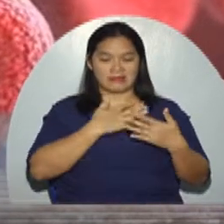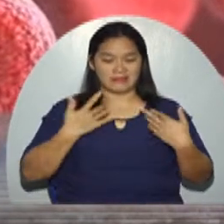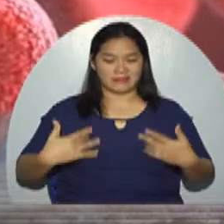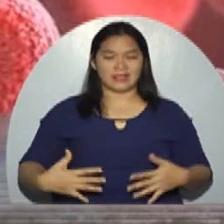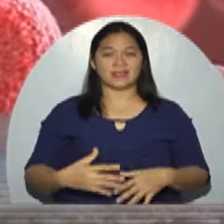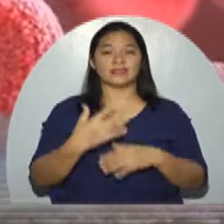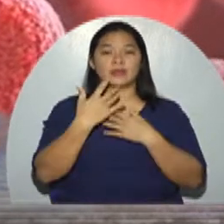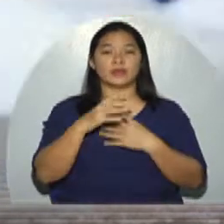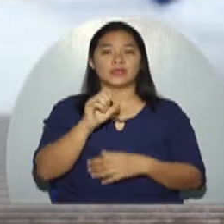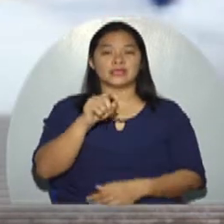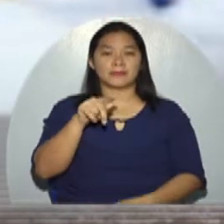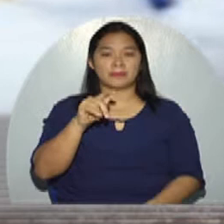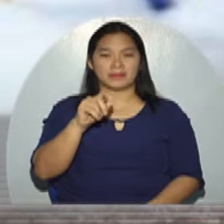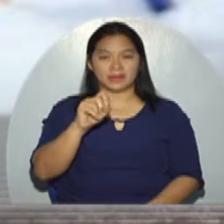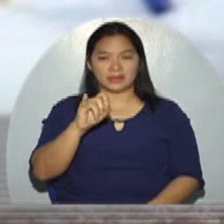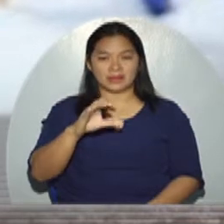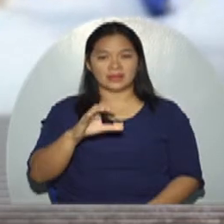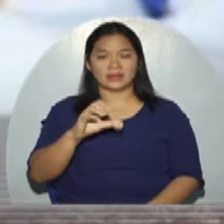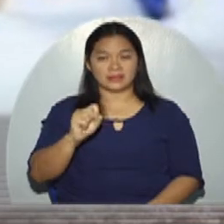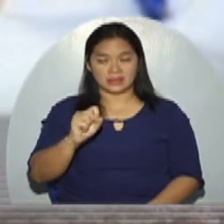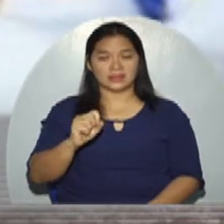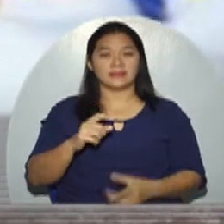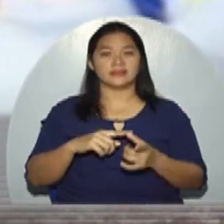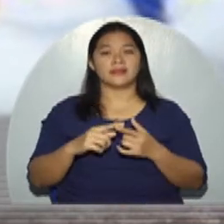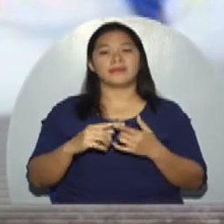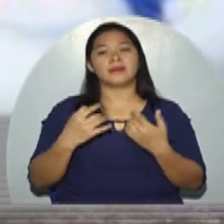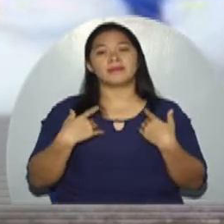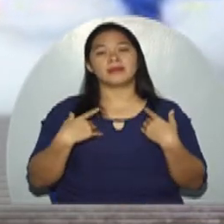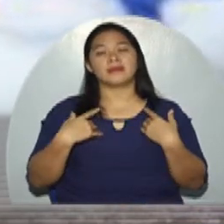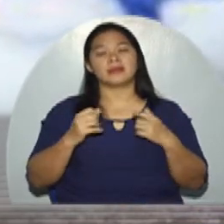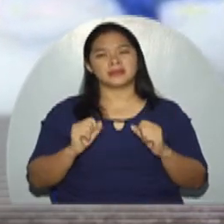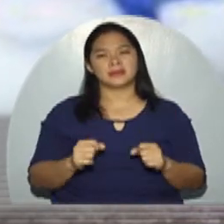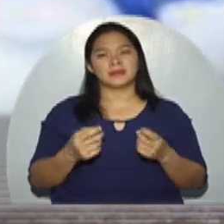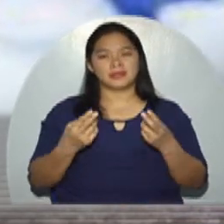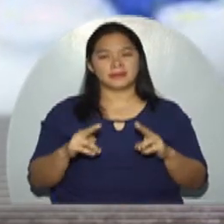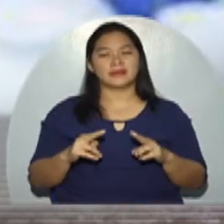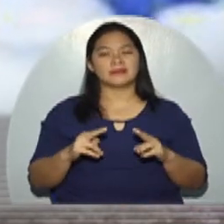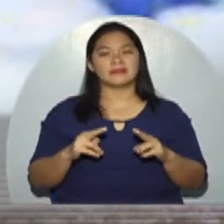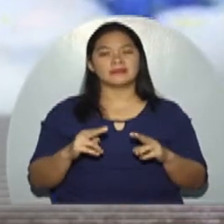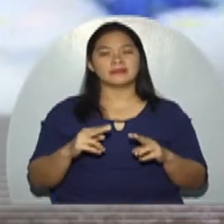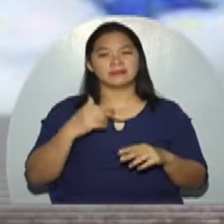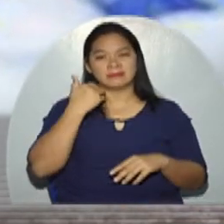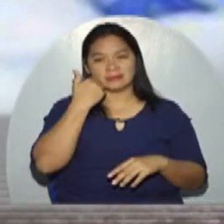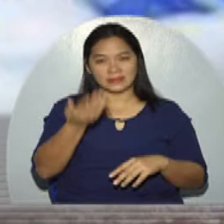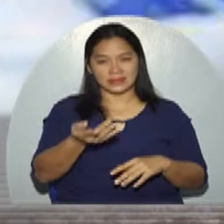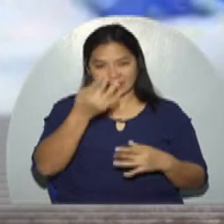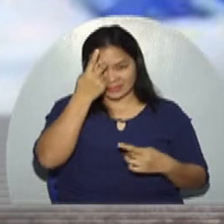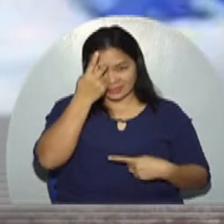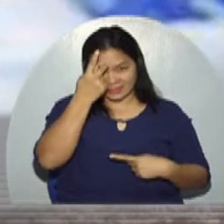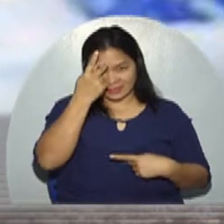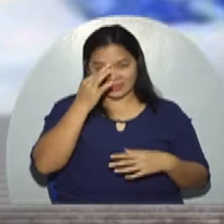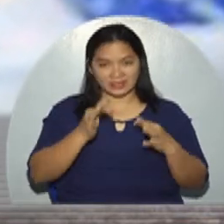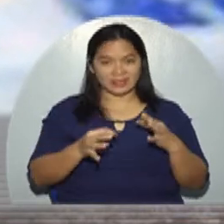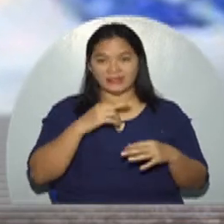o sepsis. Mga komplikasyon ng pediatric community acquired pneumonia ay maaaring ikinamamatay ng pasyente kapag